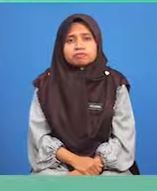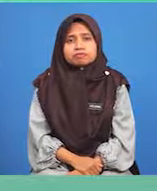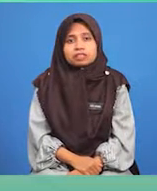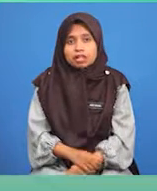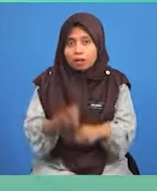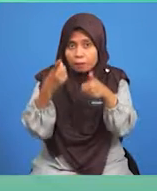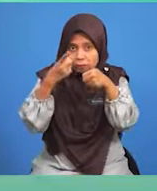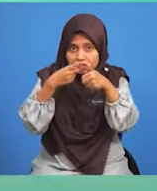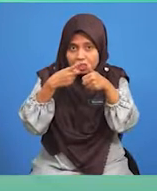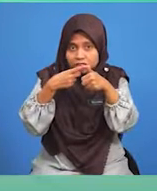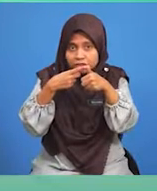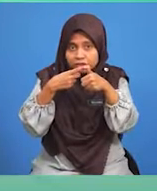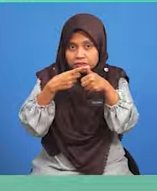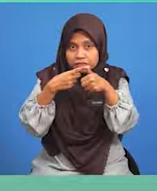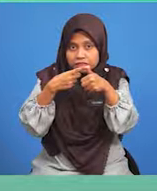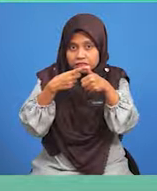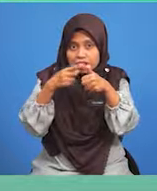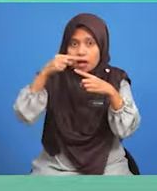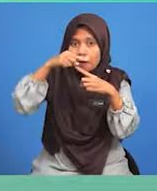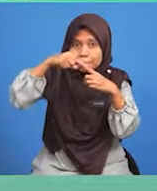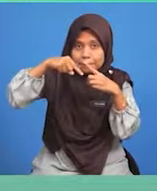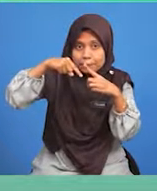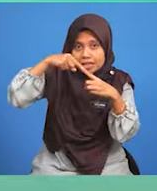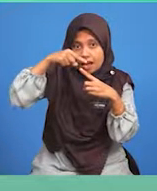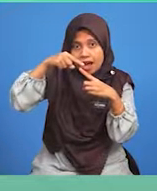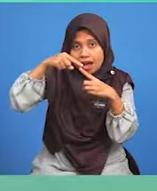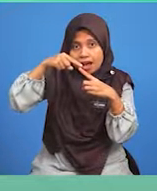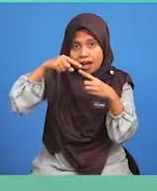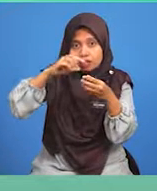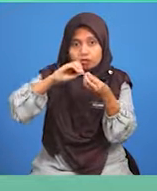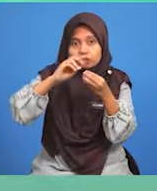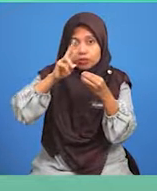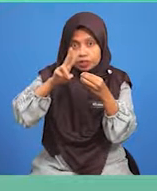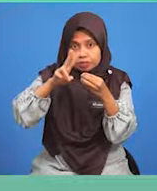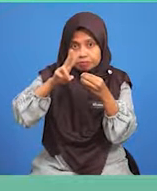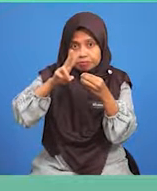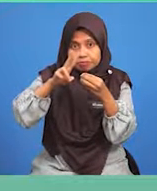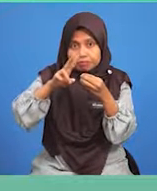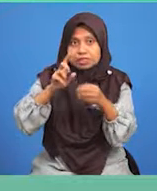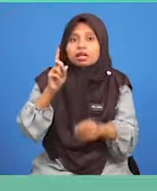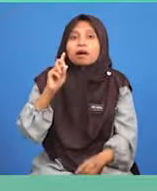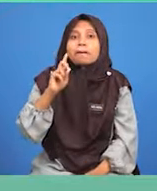hai Hai bila kedua mana